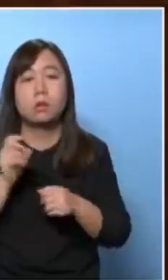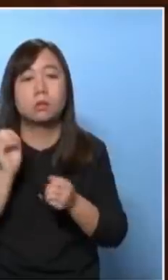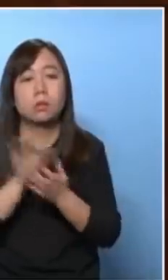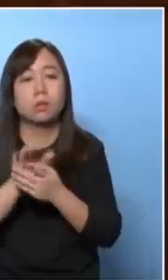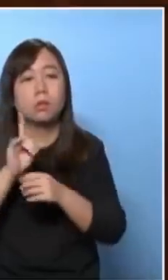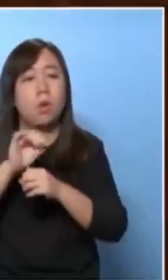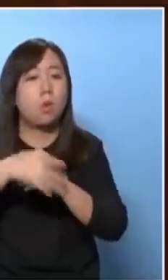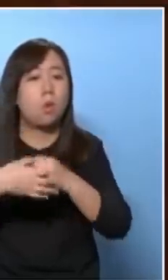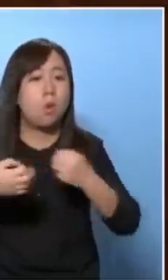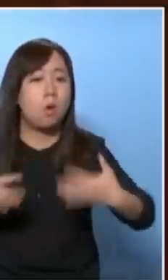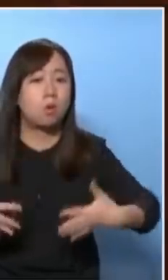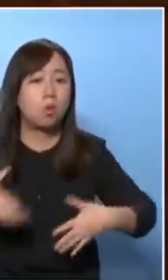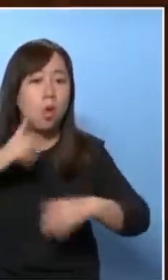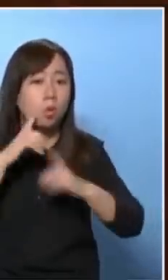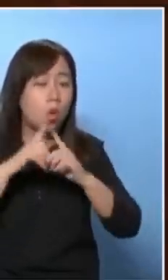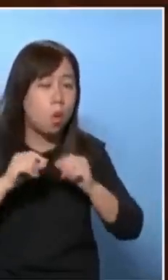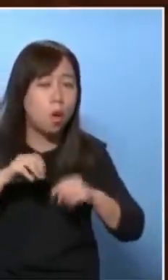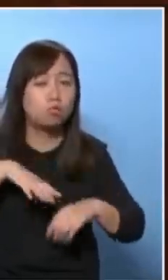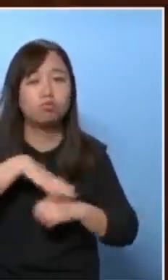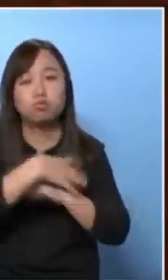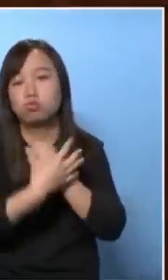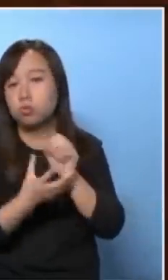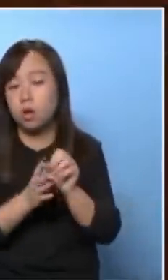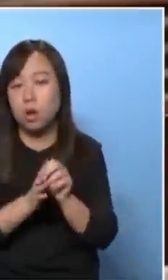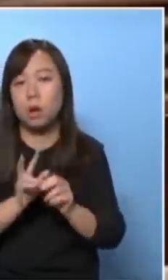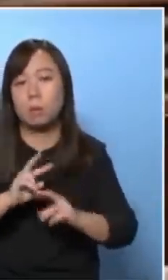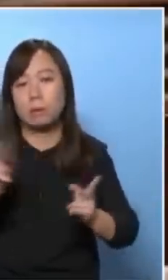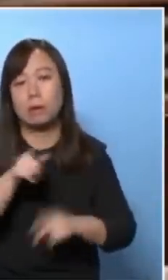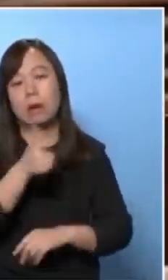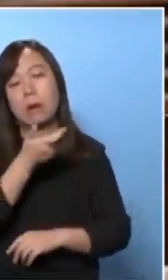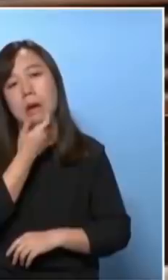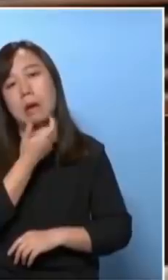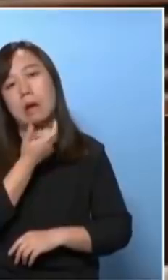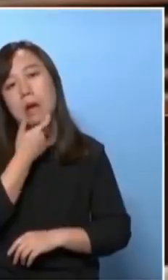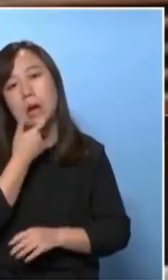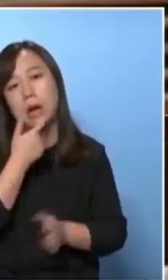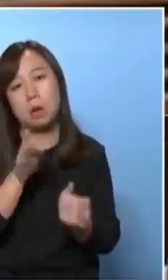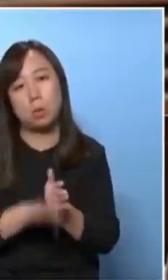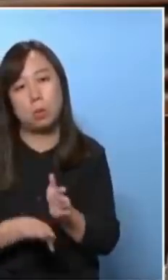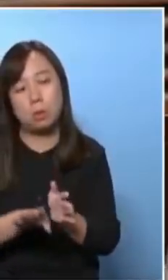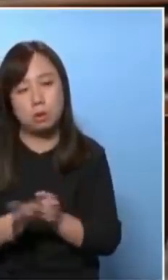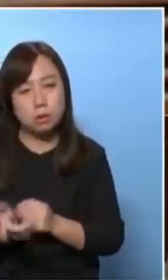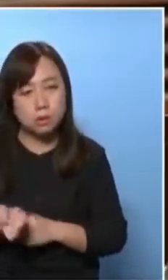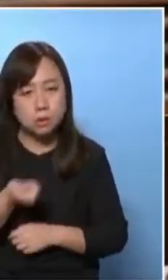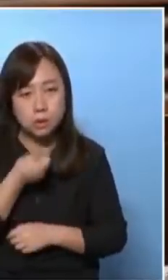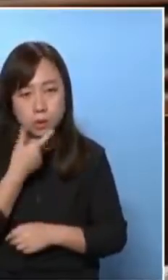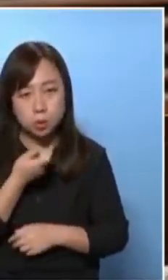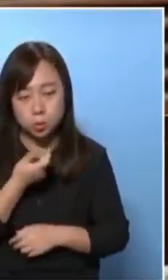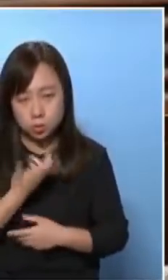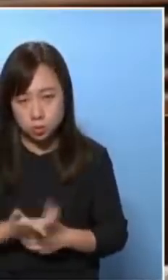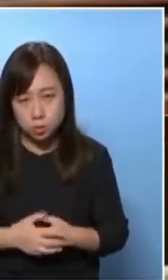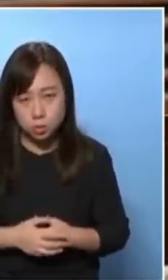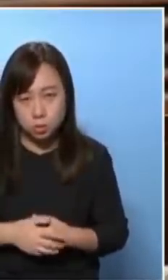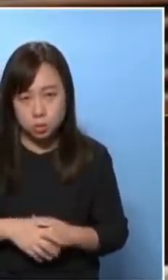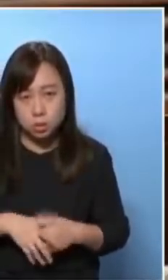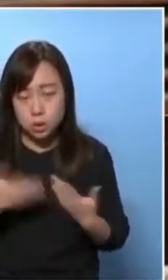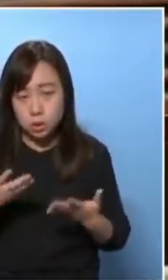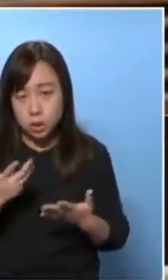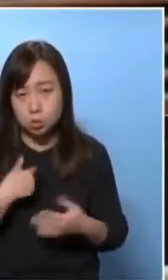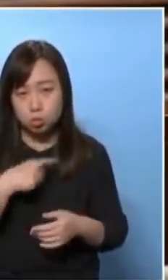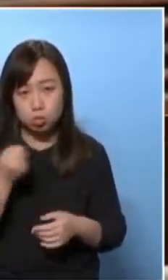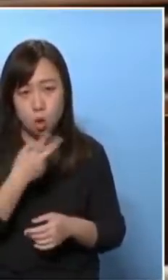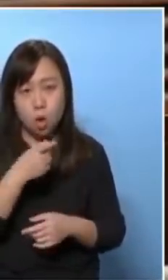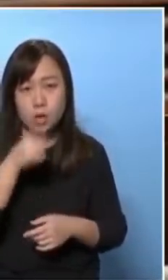兩制在台灣在全世界變成一個笑話。你現在還要動用香港